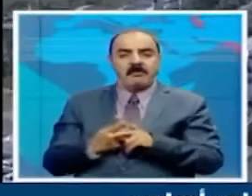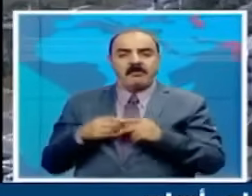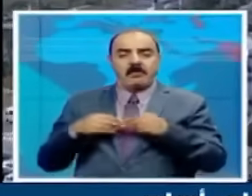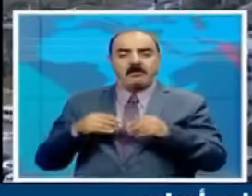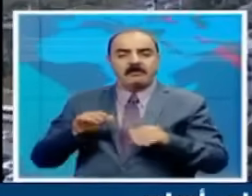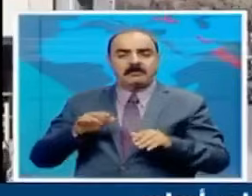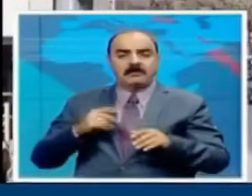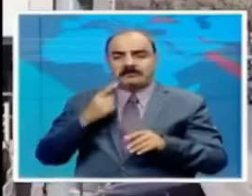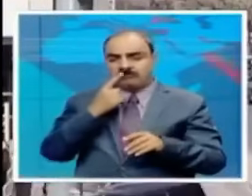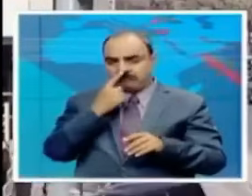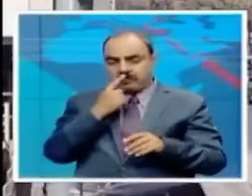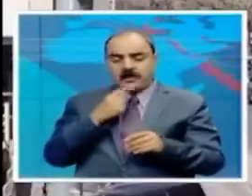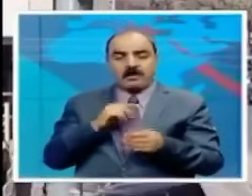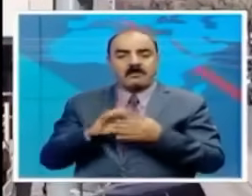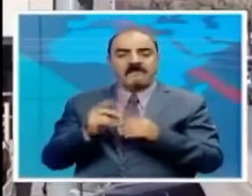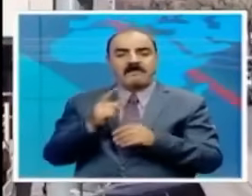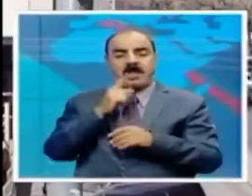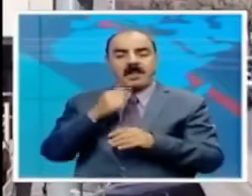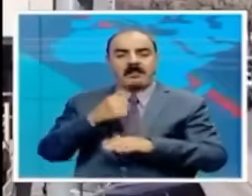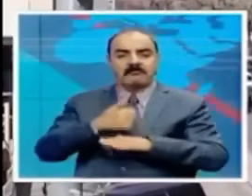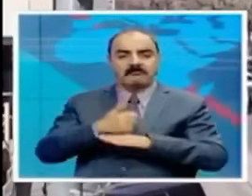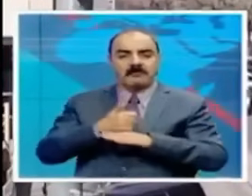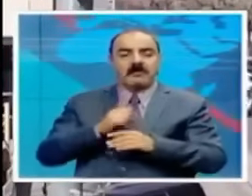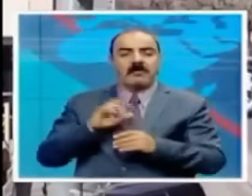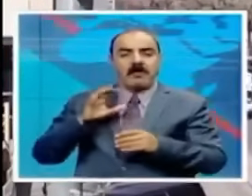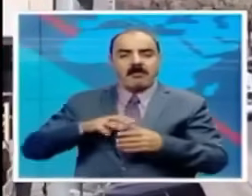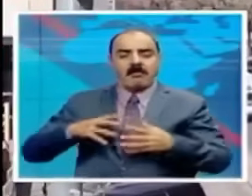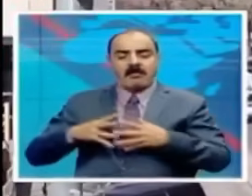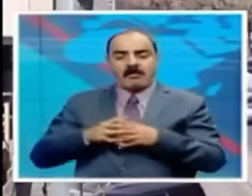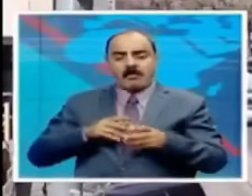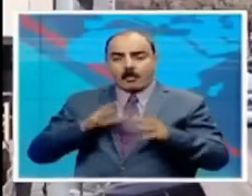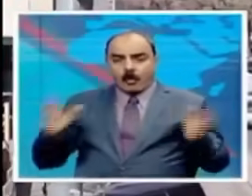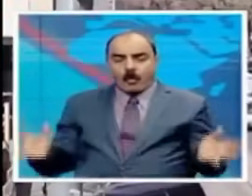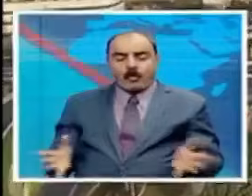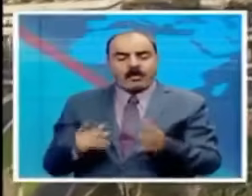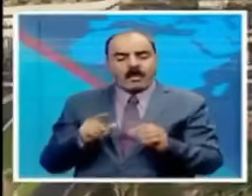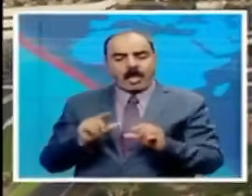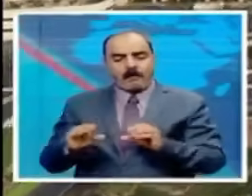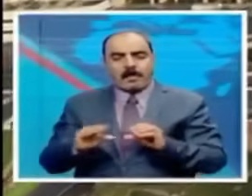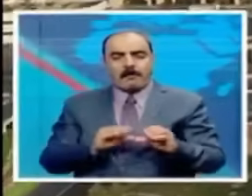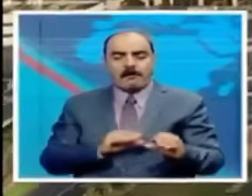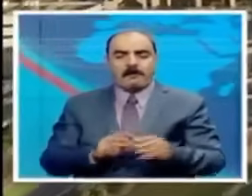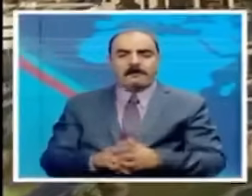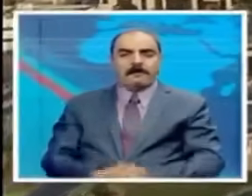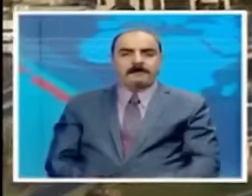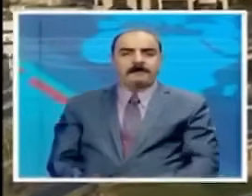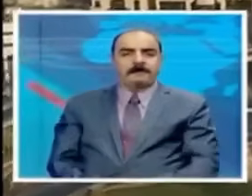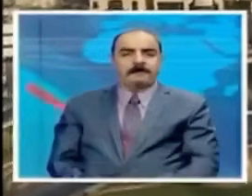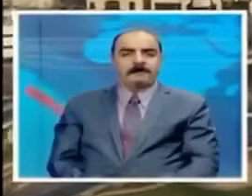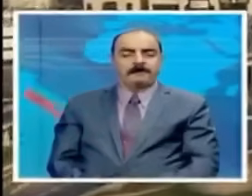الإنتاج طوعيا في إطار اتفاق مع منظمة أوبك ومنتجي نفط آخرين.